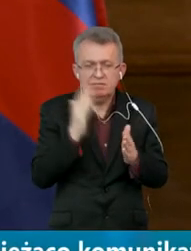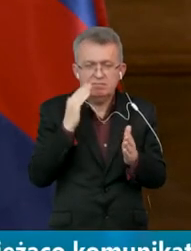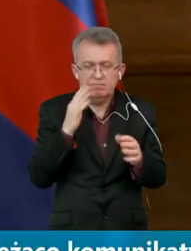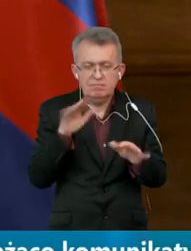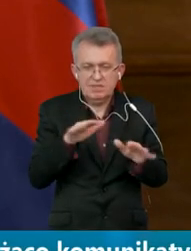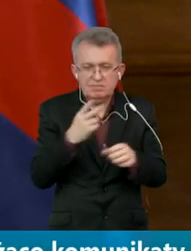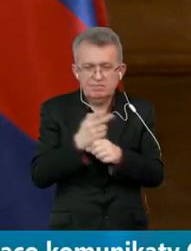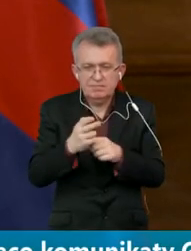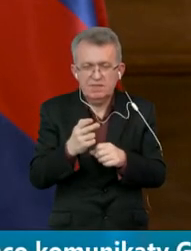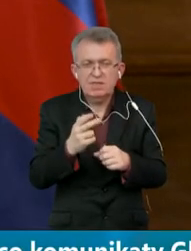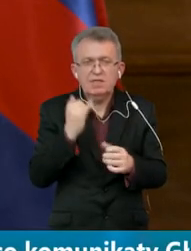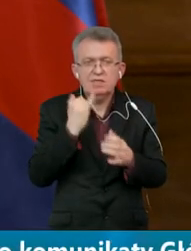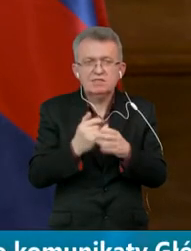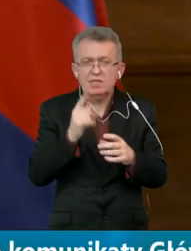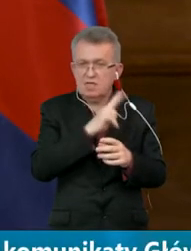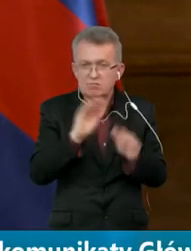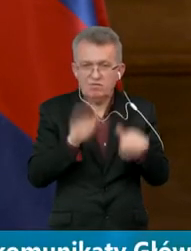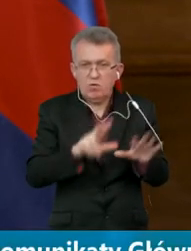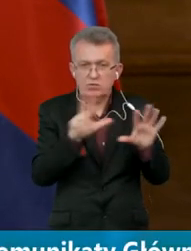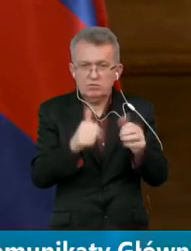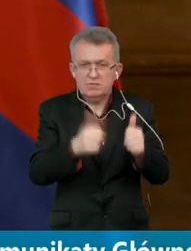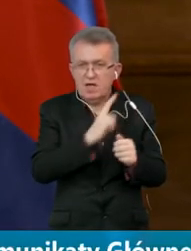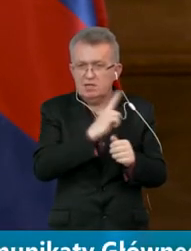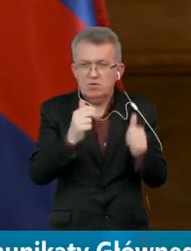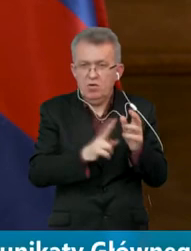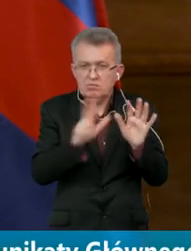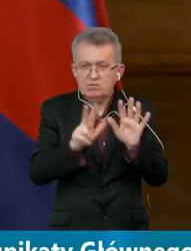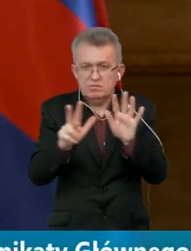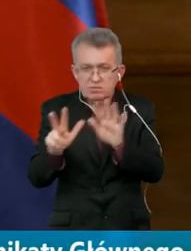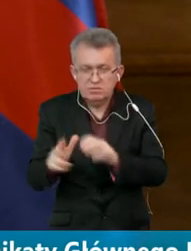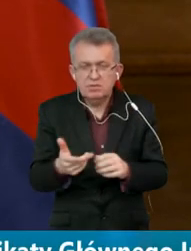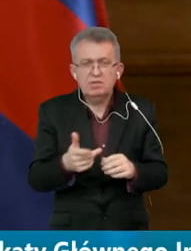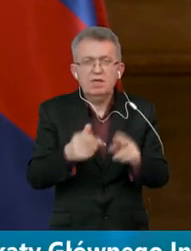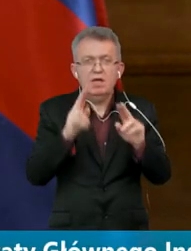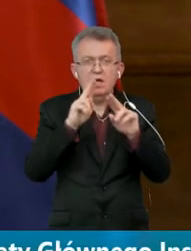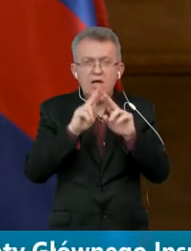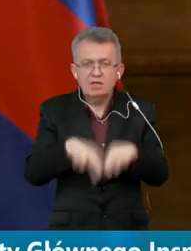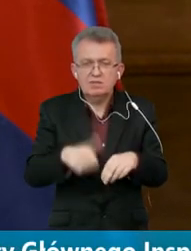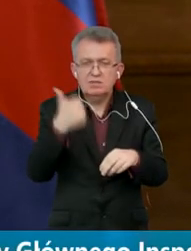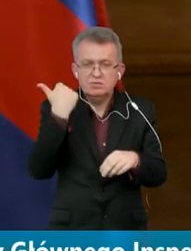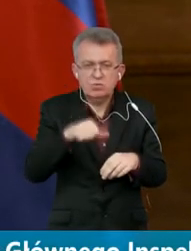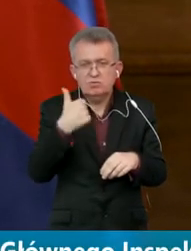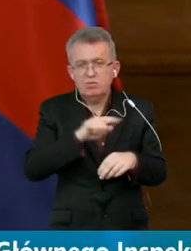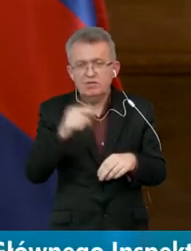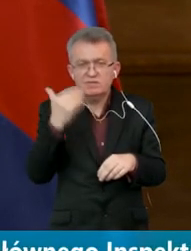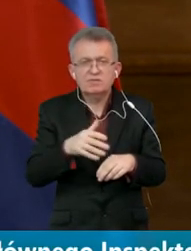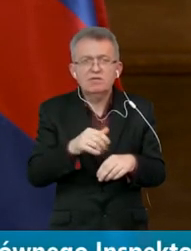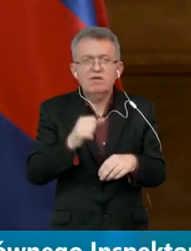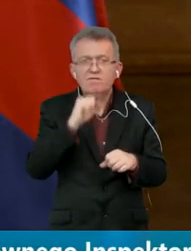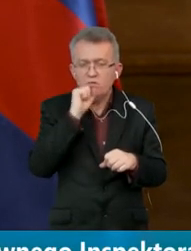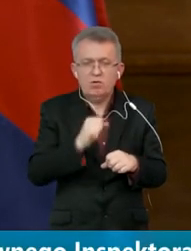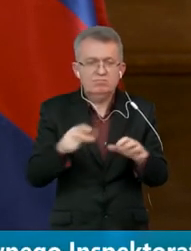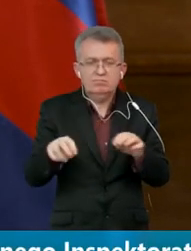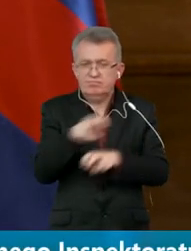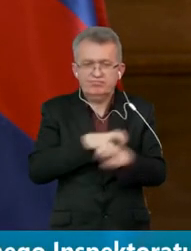parkowania, no to jeżeli pozwolilibyśmy wszystkim stać 8 godzin, to pozostałe 100-150 tysięcy samochodów właśnie krążyłoby przez 8